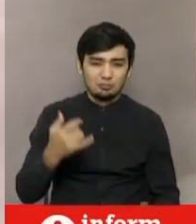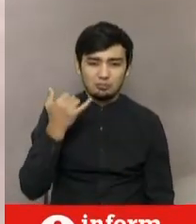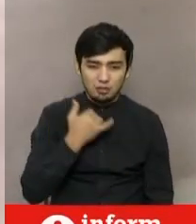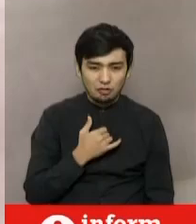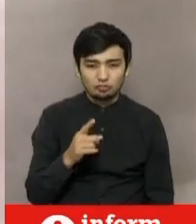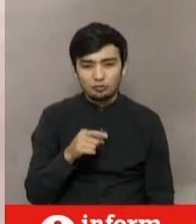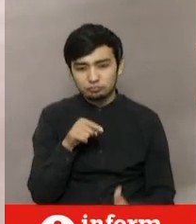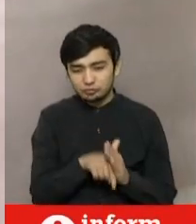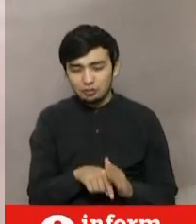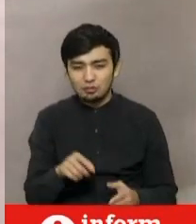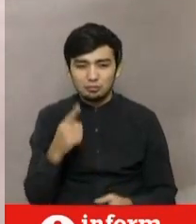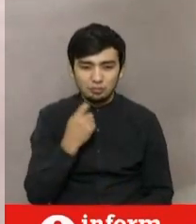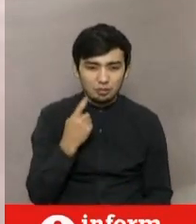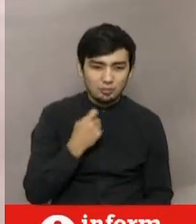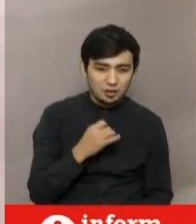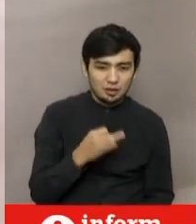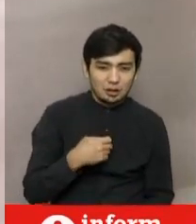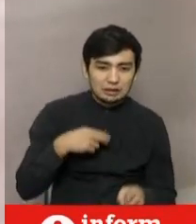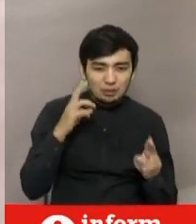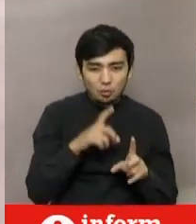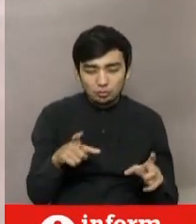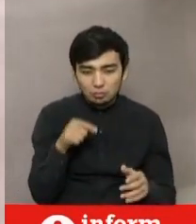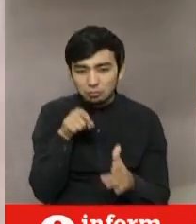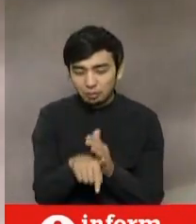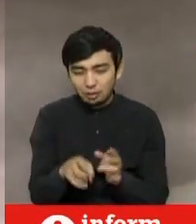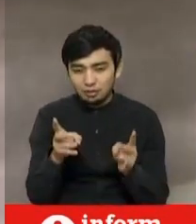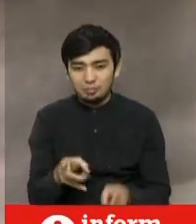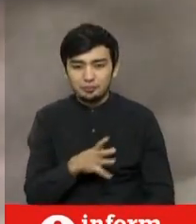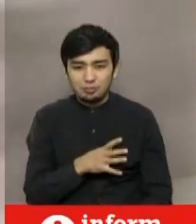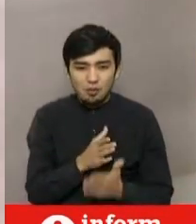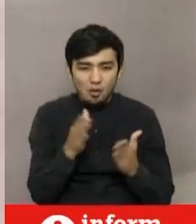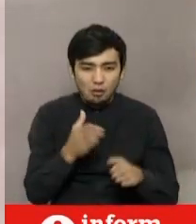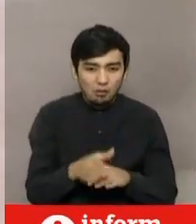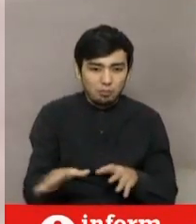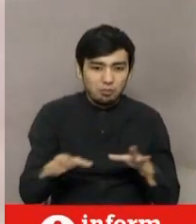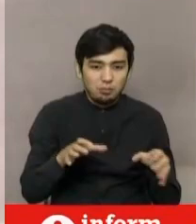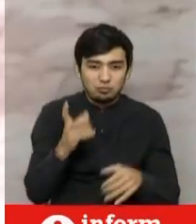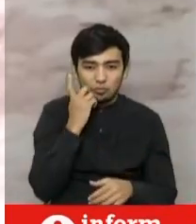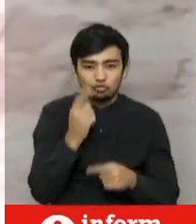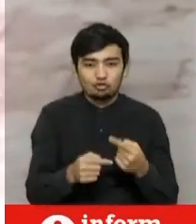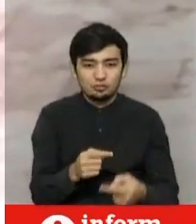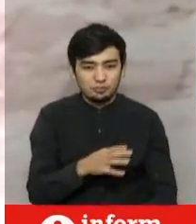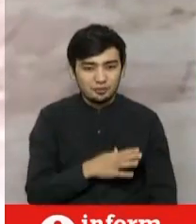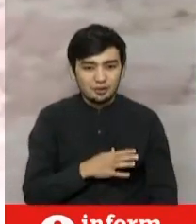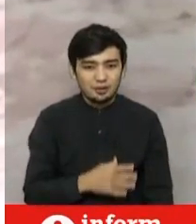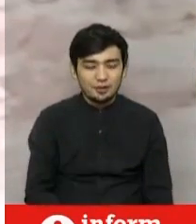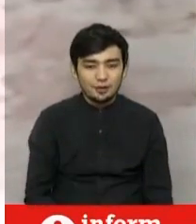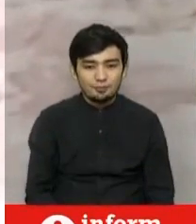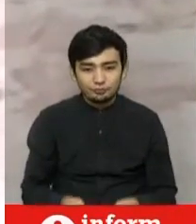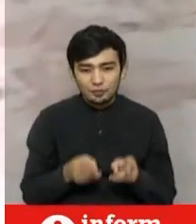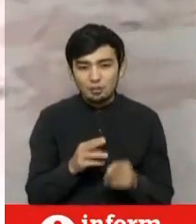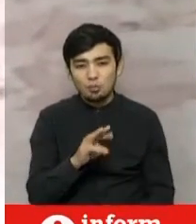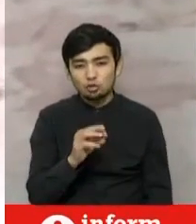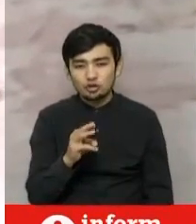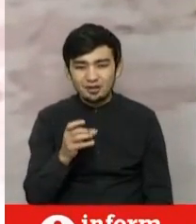ұсынады. Сосын білмейтін адамдар түсіп қалады. Үлкен кредиттер алдырып жібереді телефоннан. Машинкіден алдын